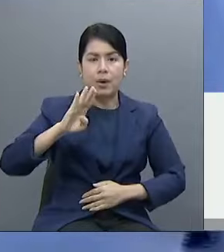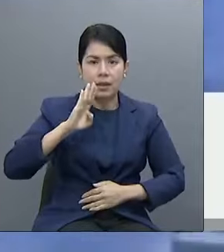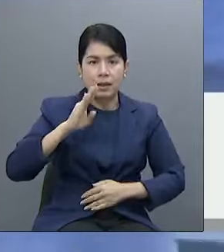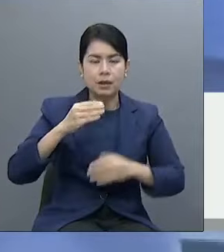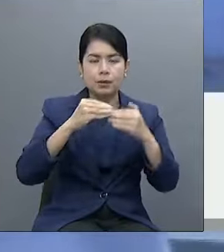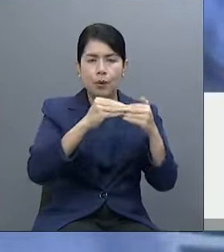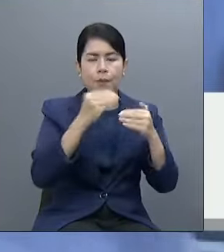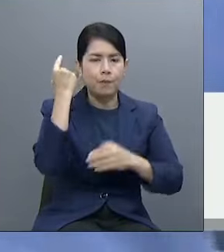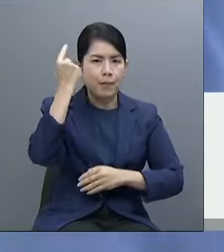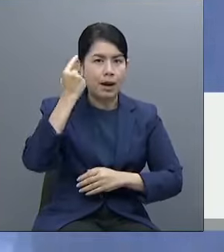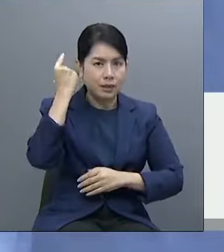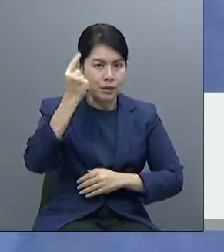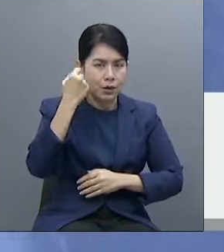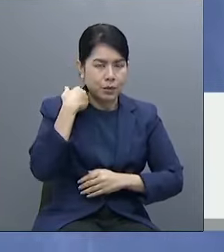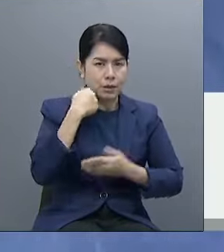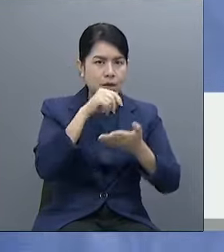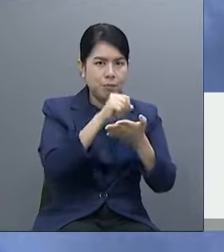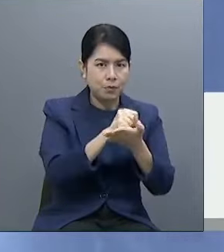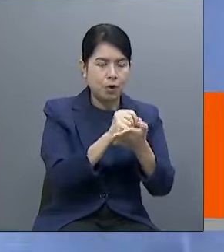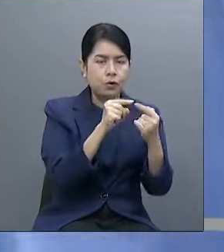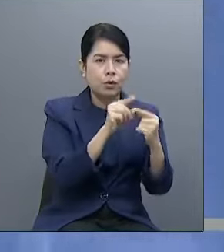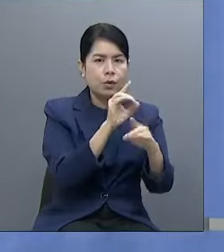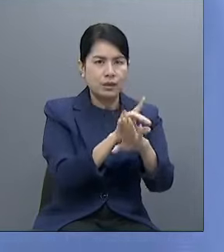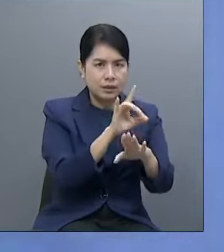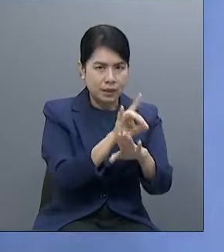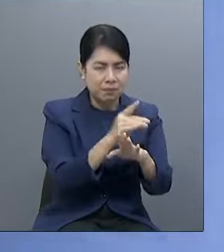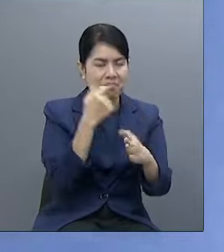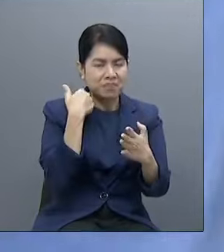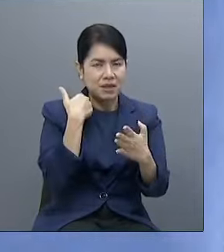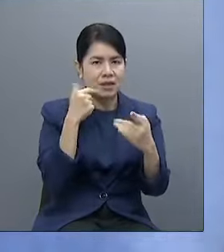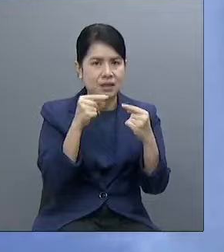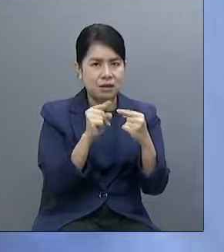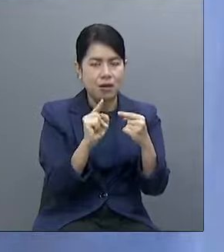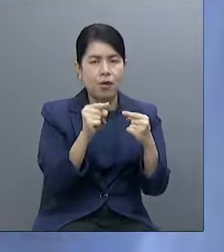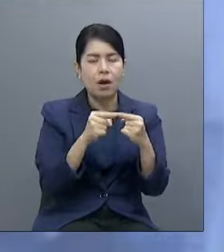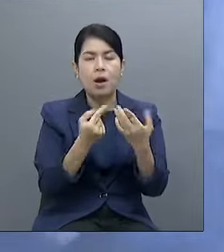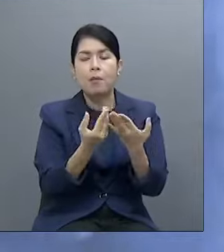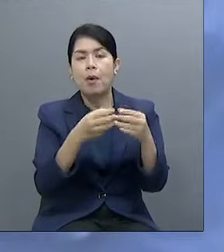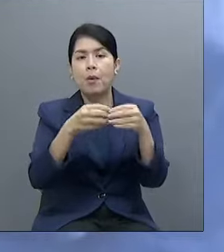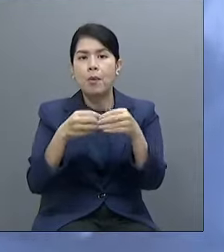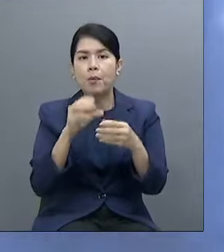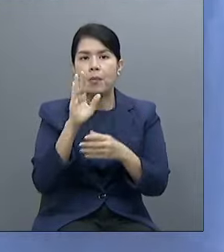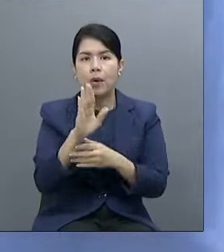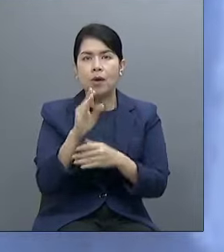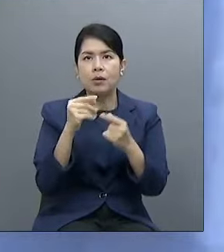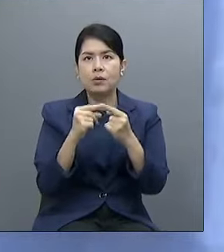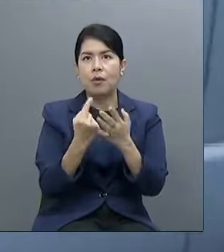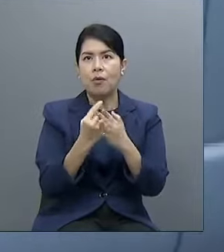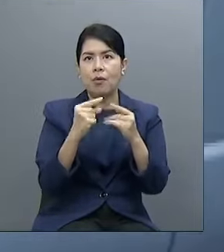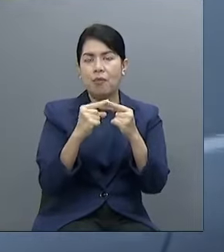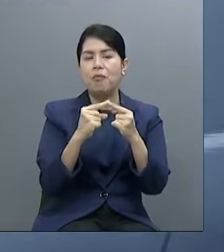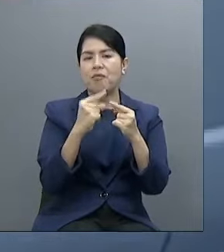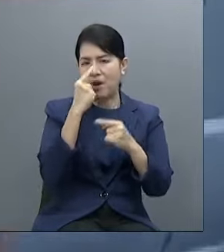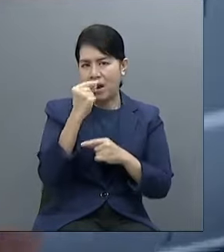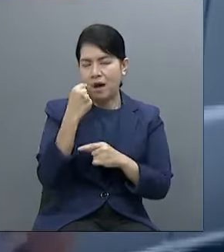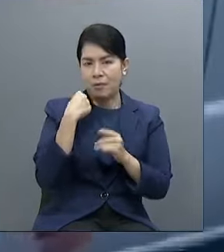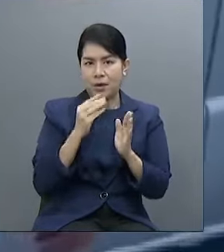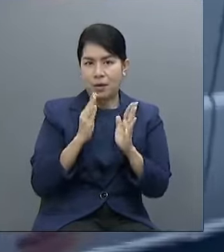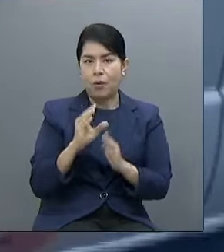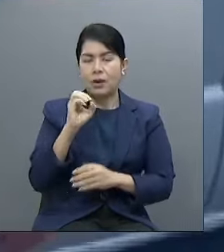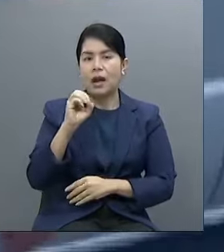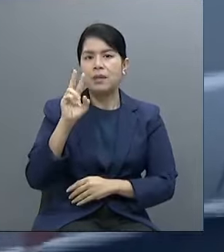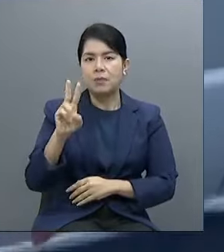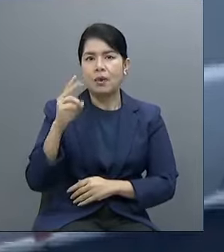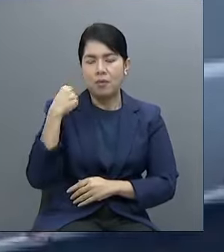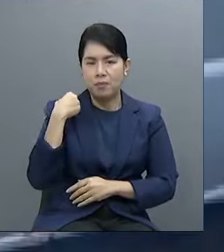ชาติรับจองกันผ่านอินเทอร์เน็ตค่ะก็รวบรวมลูกช้าลูกค้าต่างชาติ 52คนมาเที่ยวที่ภูเก็ตโดยเป็นโปรแกรมเที่ยว